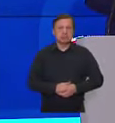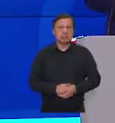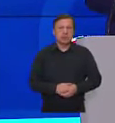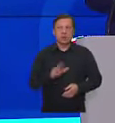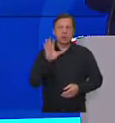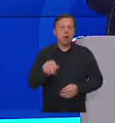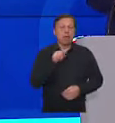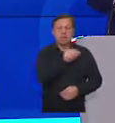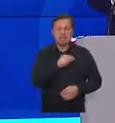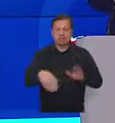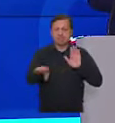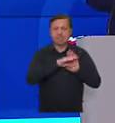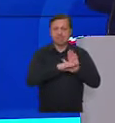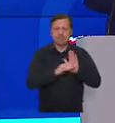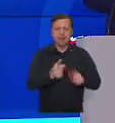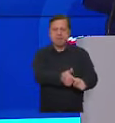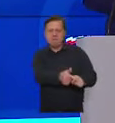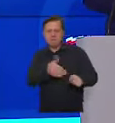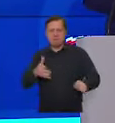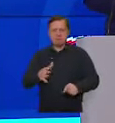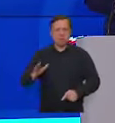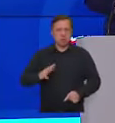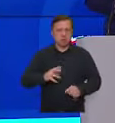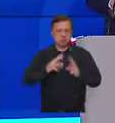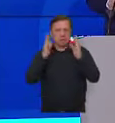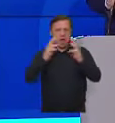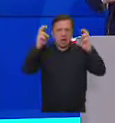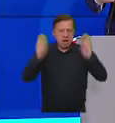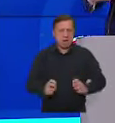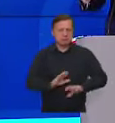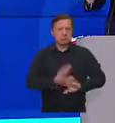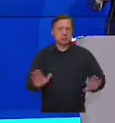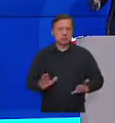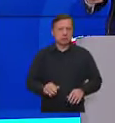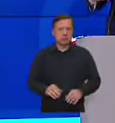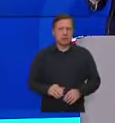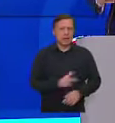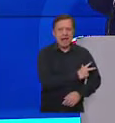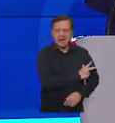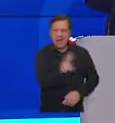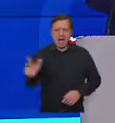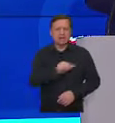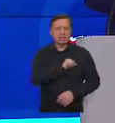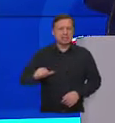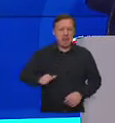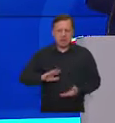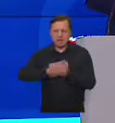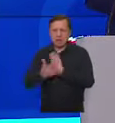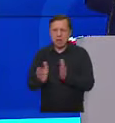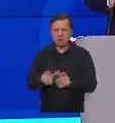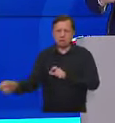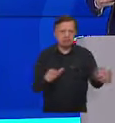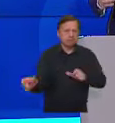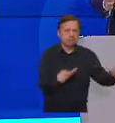bardzo surowo traktowali reguły kwarantanny. Między innymi sami kontrolowali siebie nawzajem i